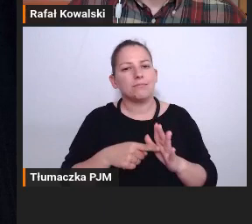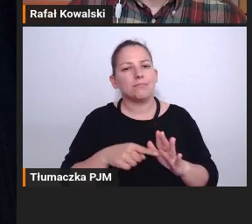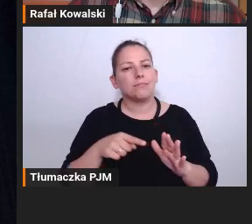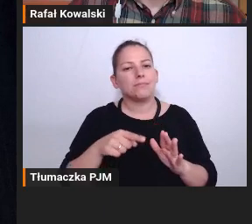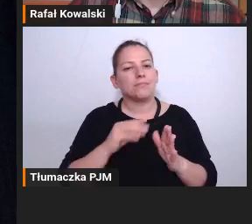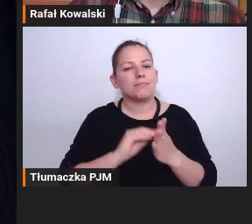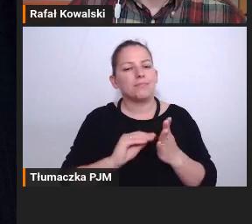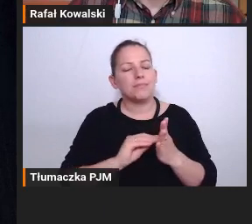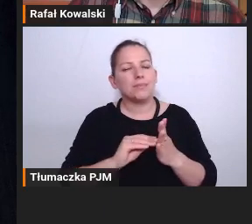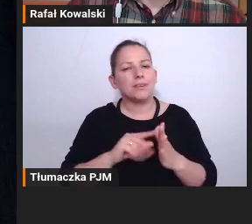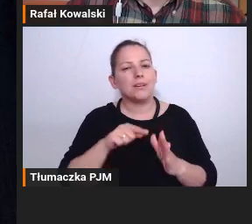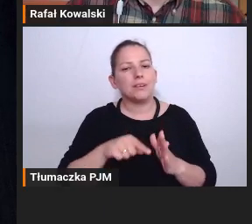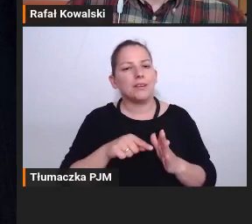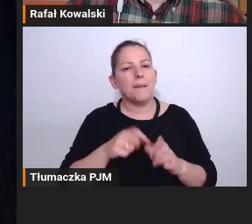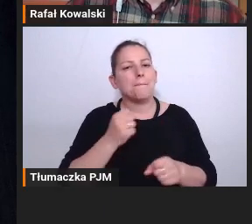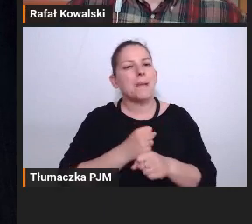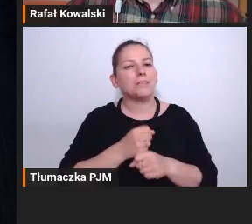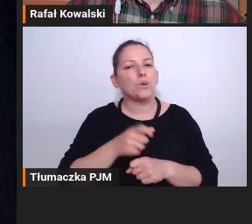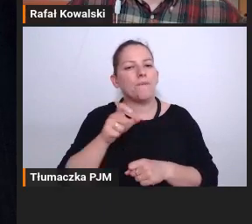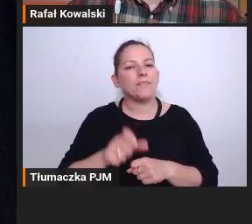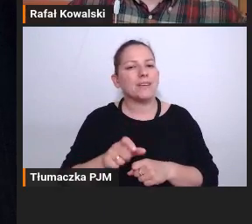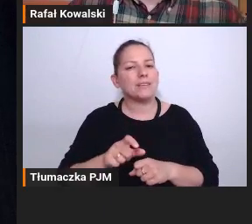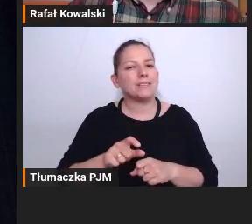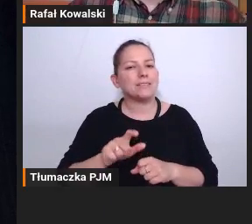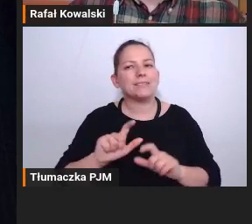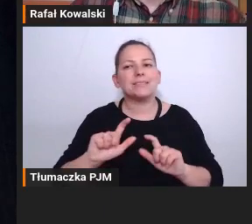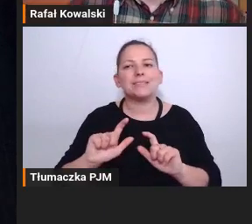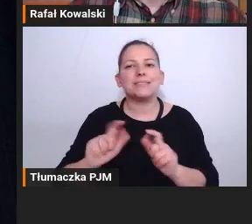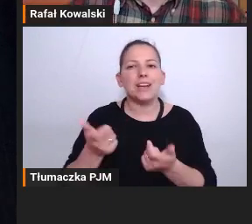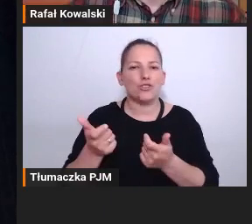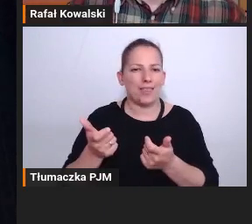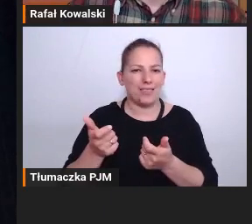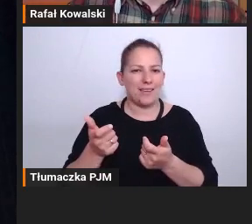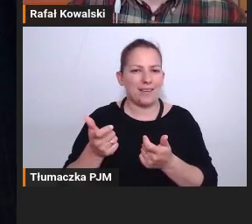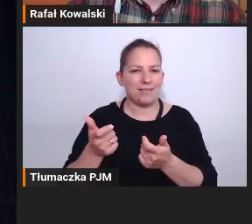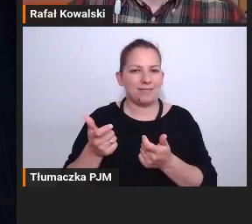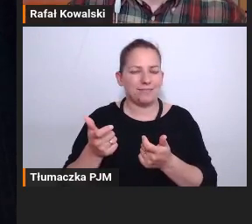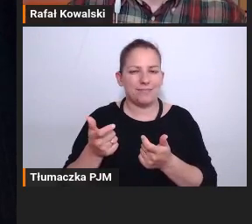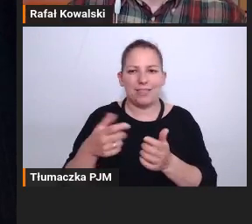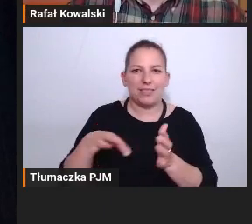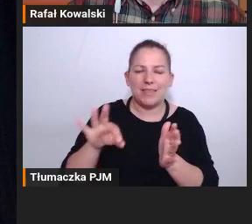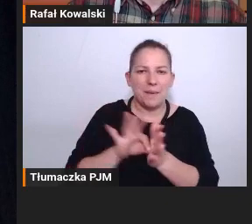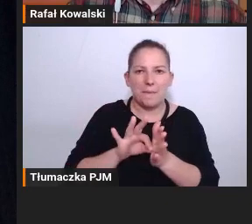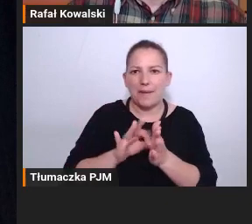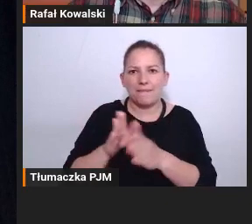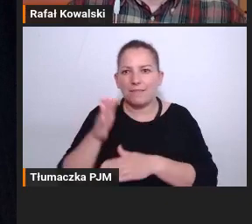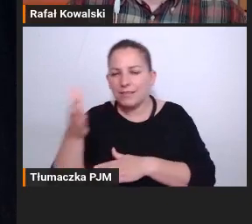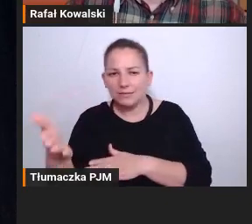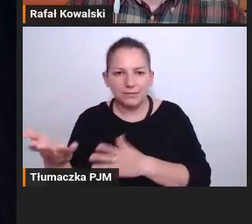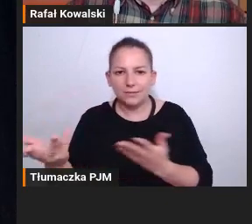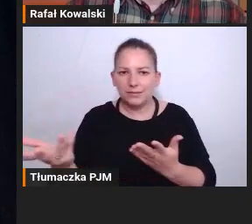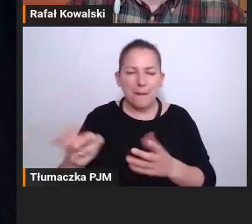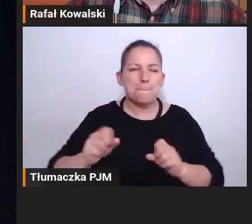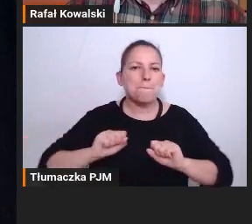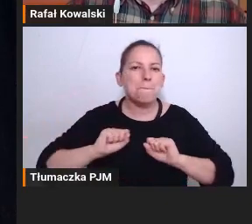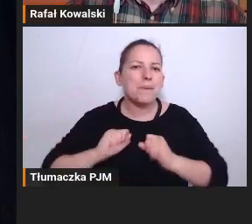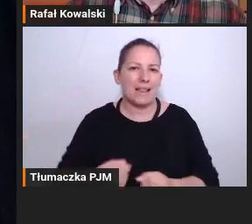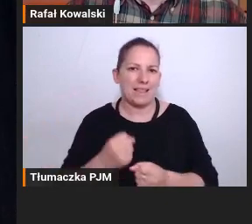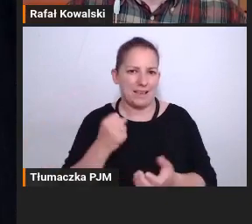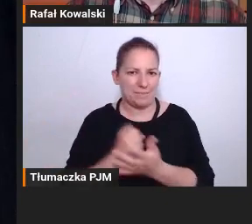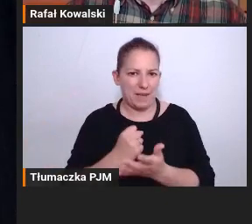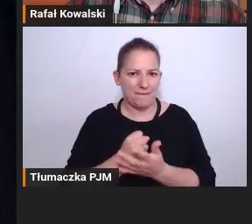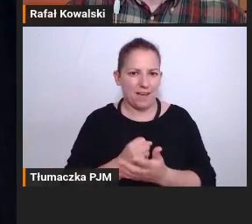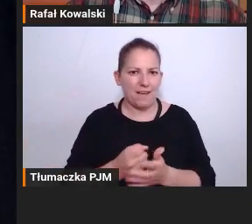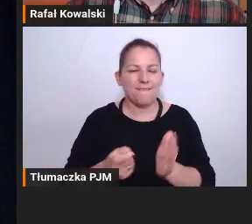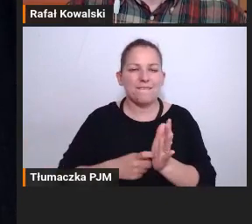jest związana z tym, że pracownik, że to jest zdarzenie niepewne, przyszłe i że to jest pilna sprawa i wymaga